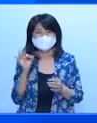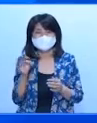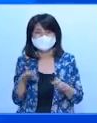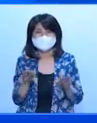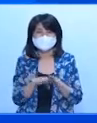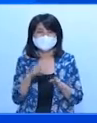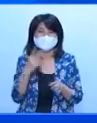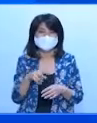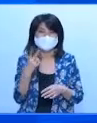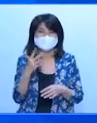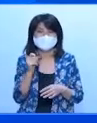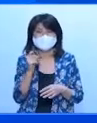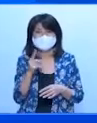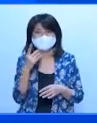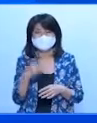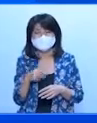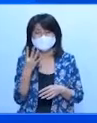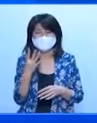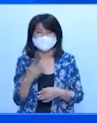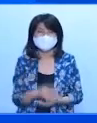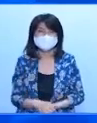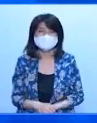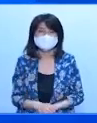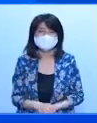также 22 11 44.